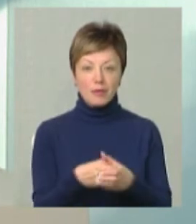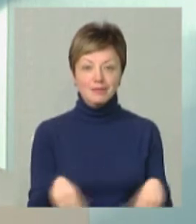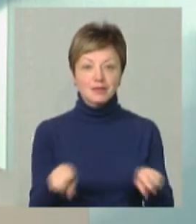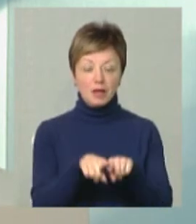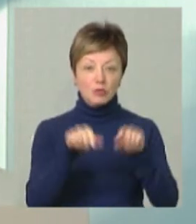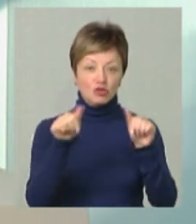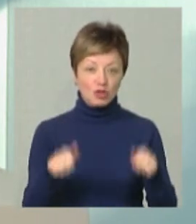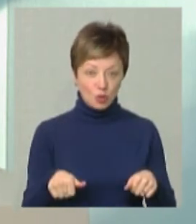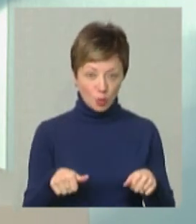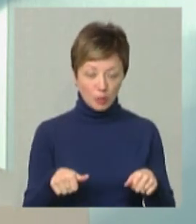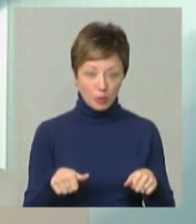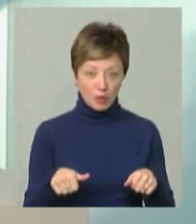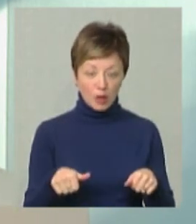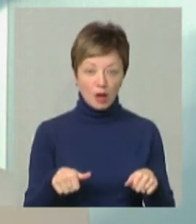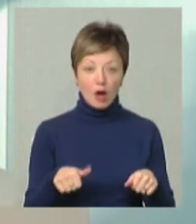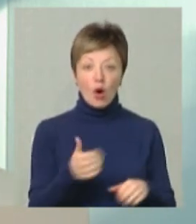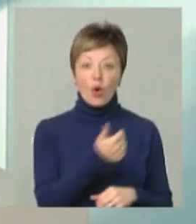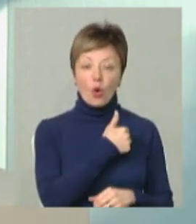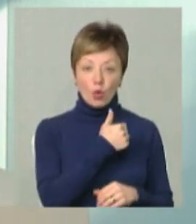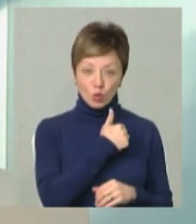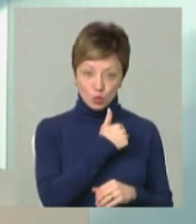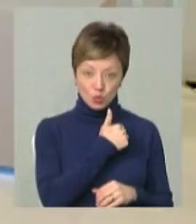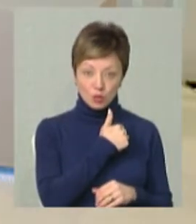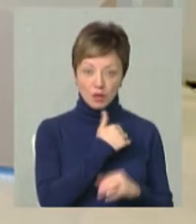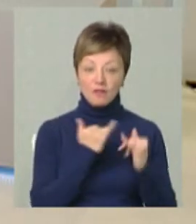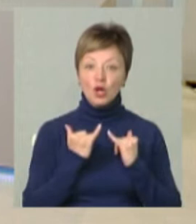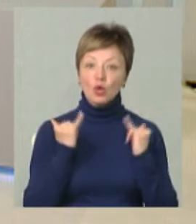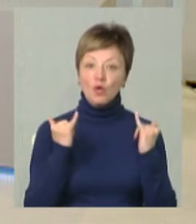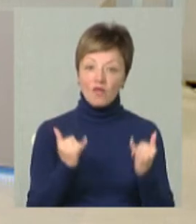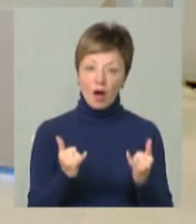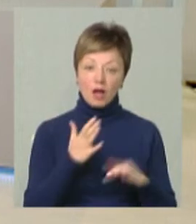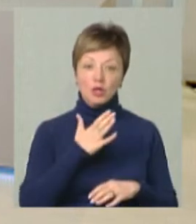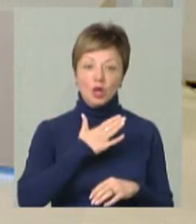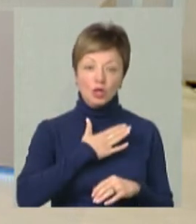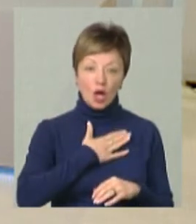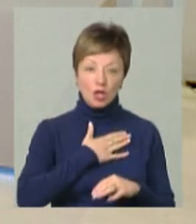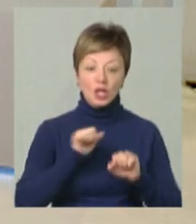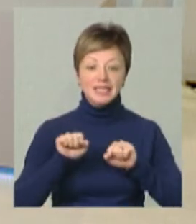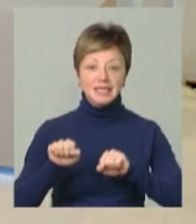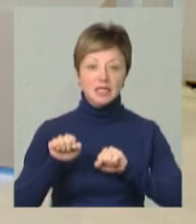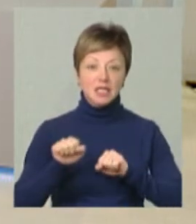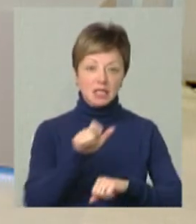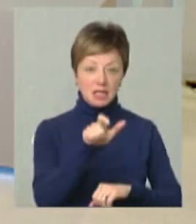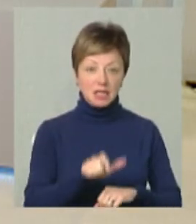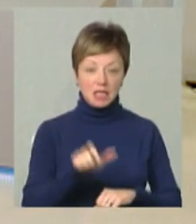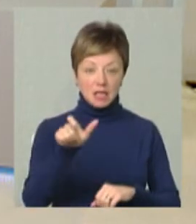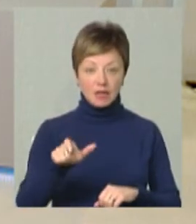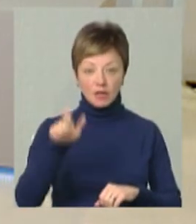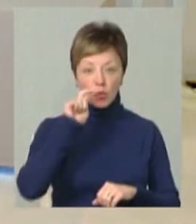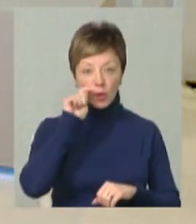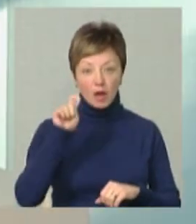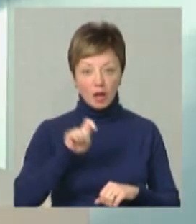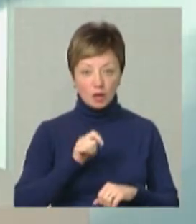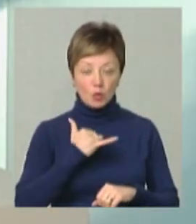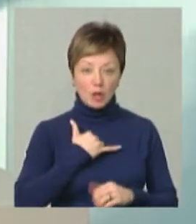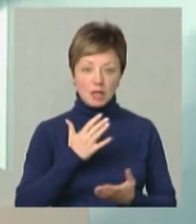чином члени громади хочуть вшанувати наших захисників, захисників України.